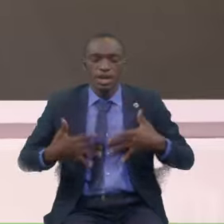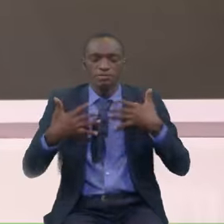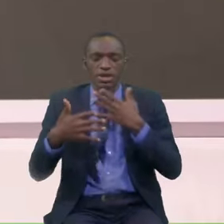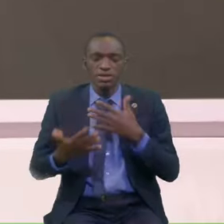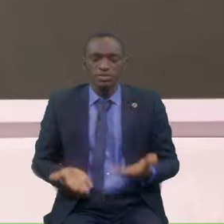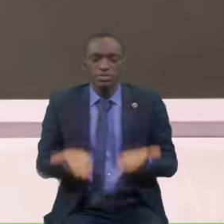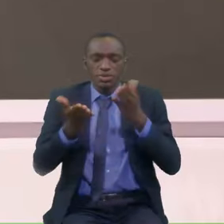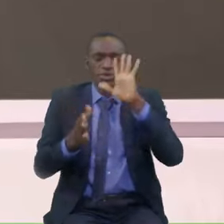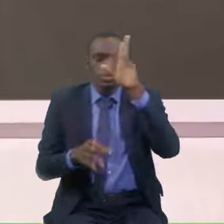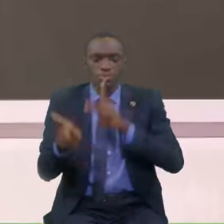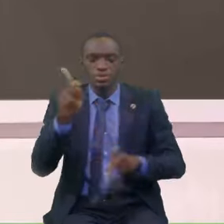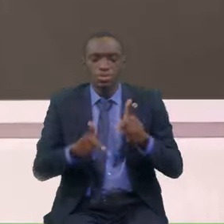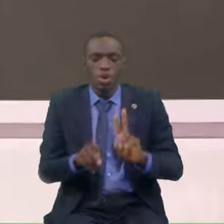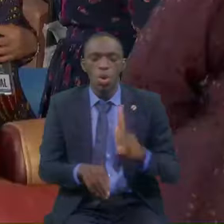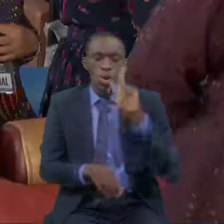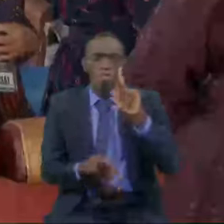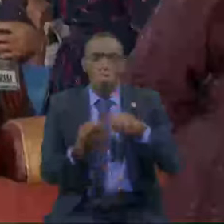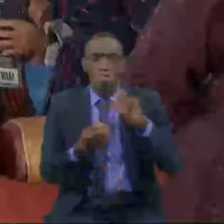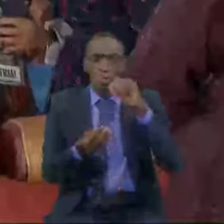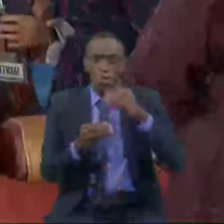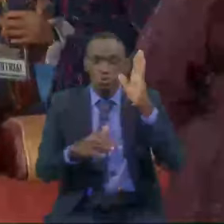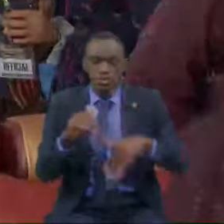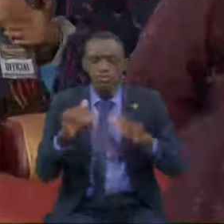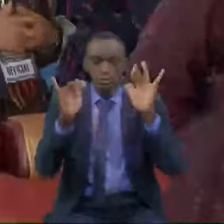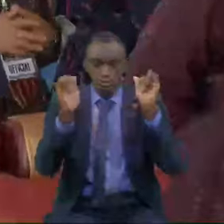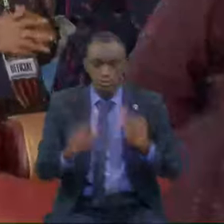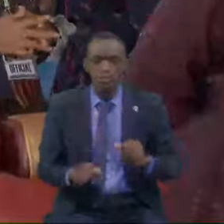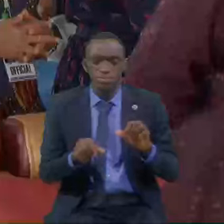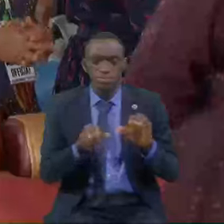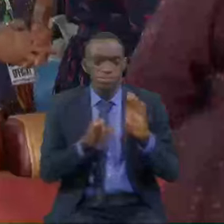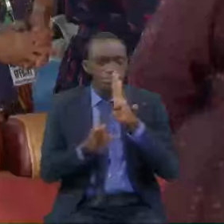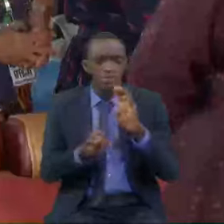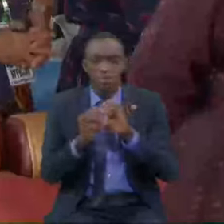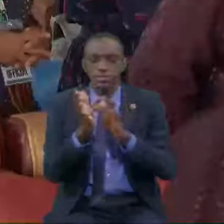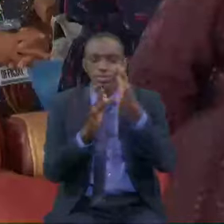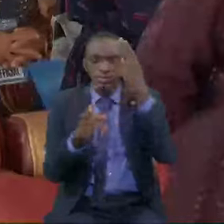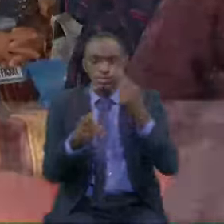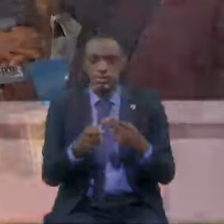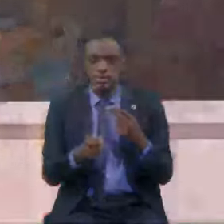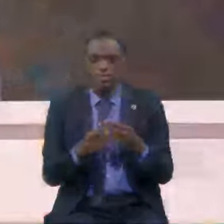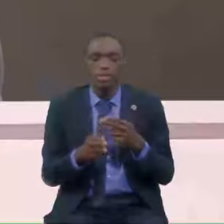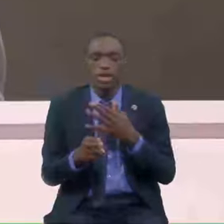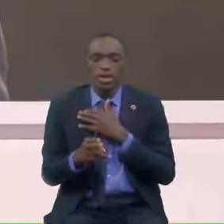relève ton peuple pour être plus que vainqueur au nom de Jésus.